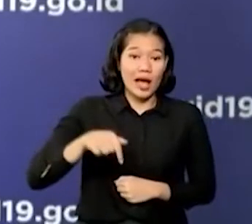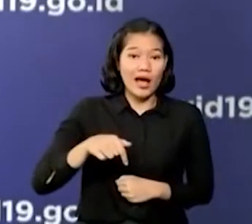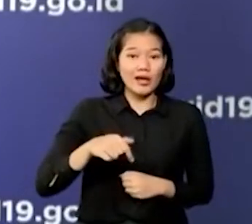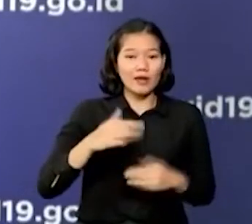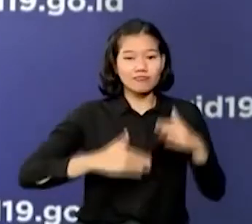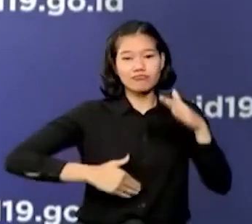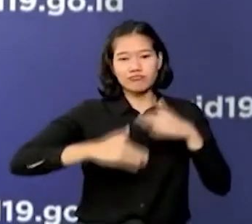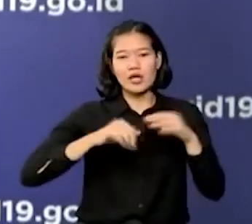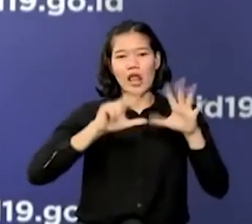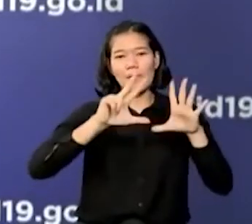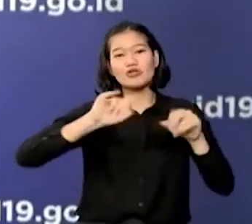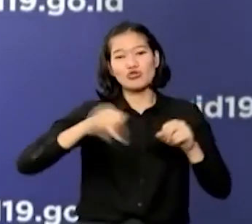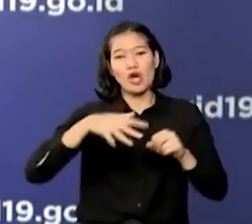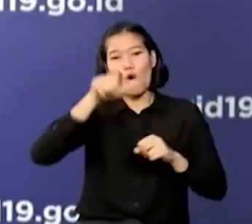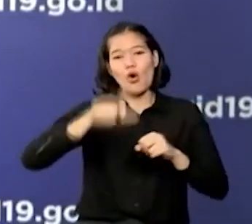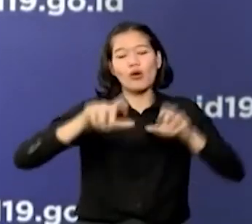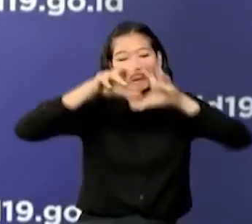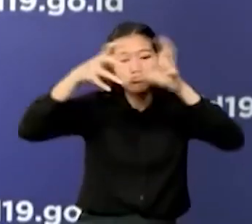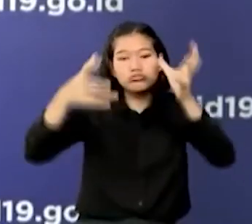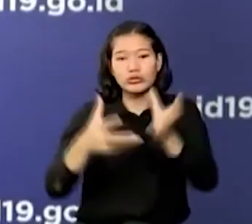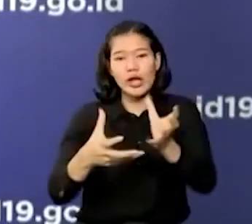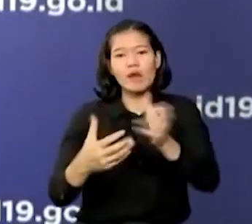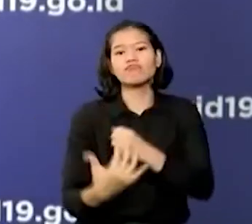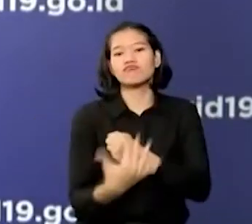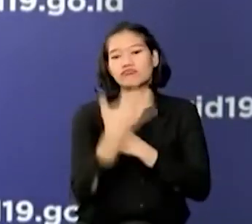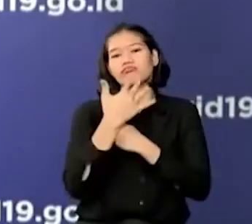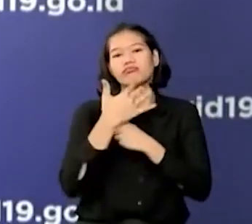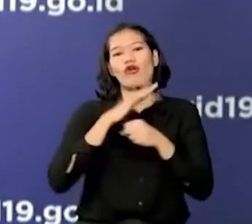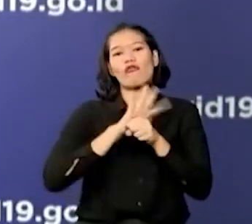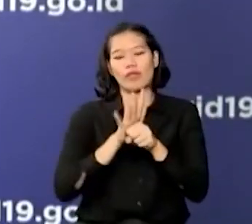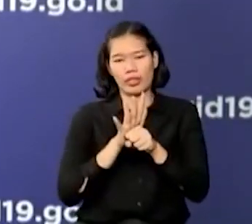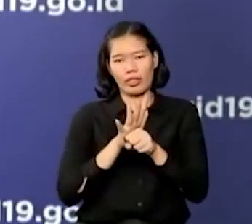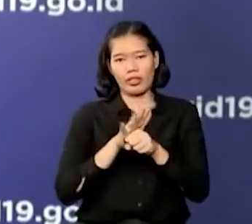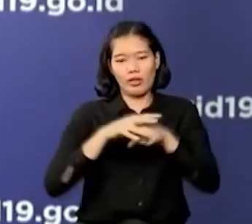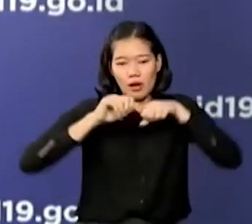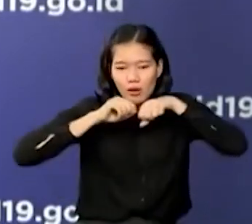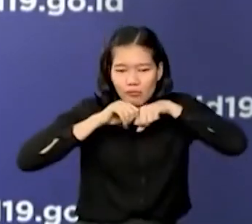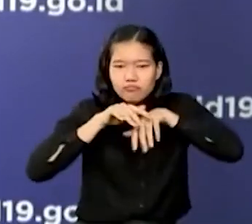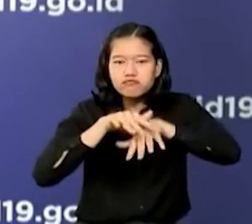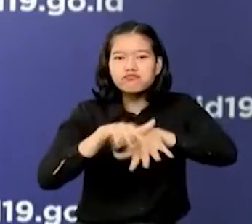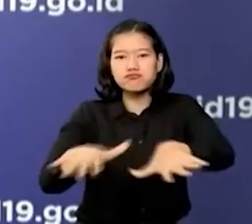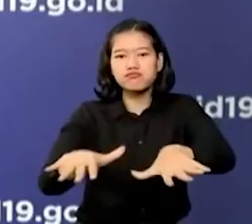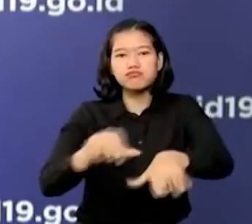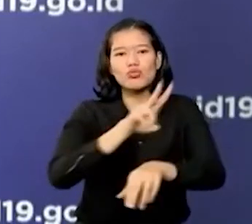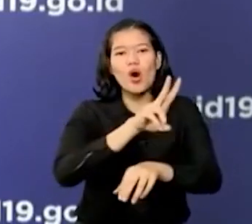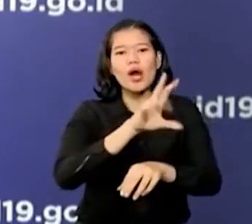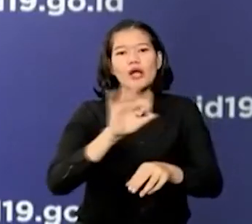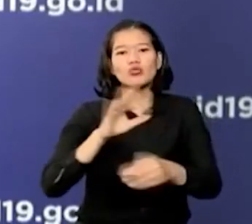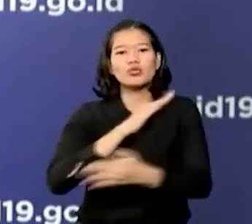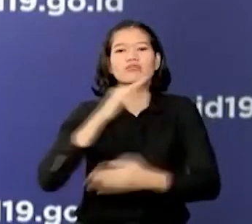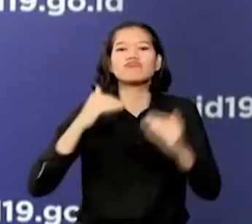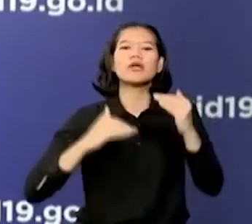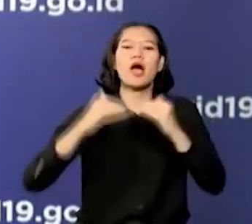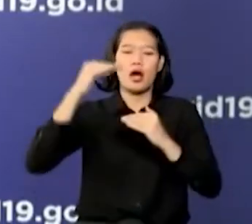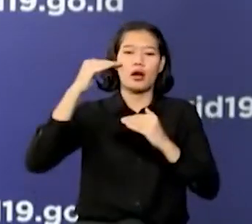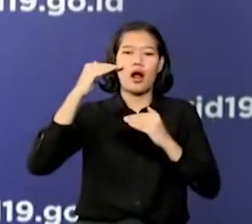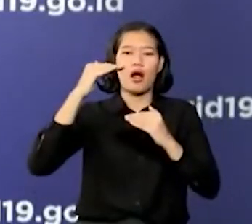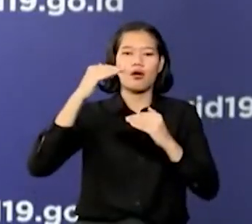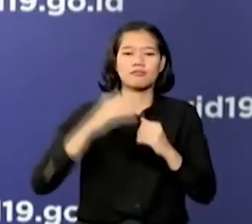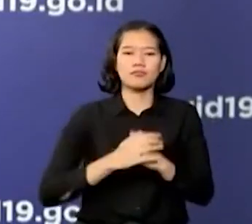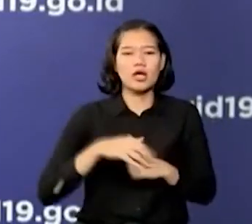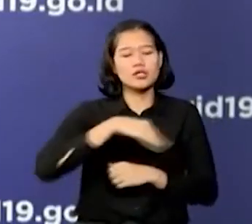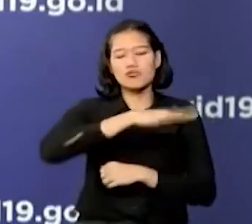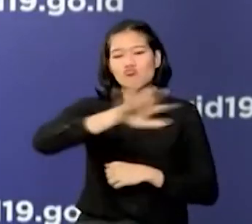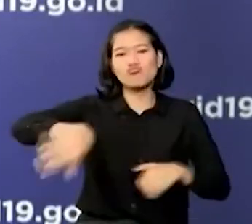hampir 8 juta orang di dunia terjangkit COVID-19. Penyebarannya merata di lebih dari 200 negara dan wilayah kedaulatan